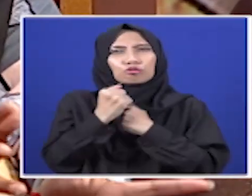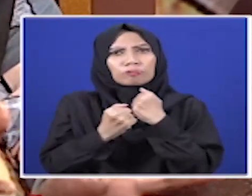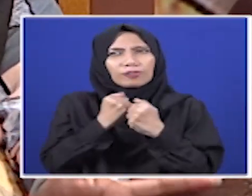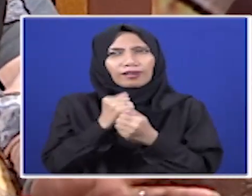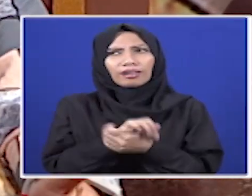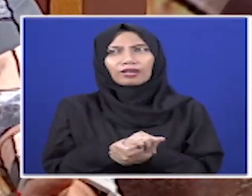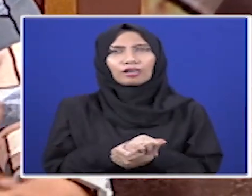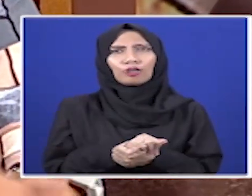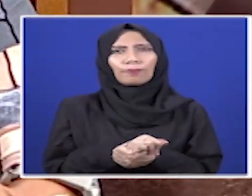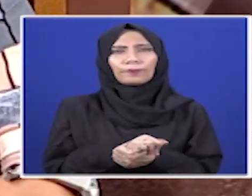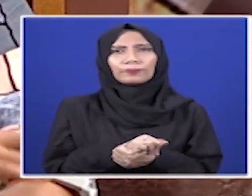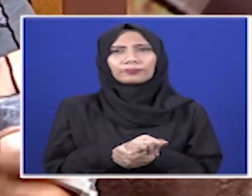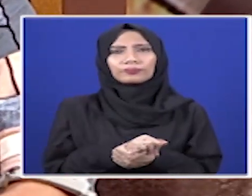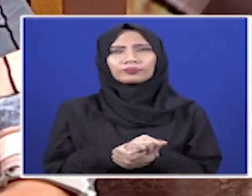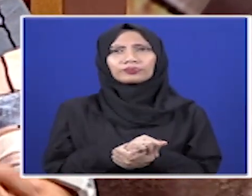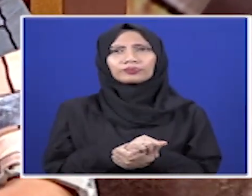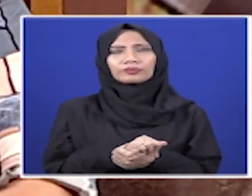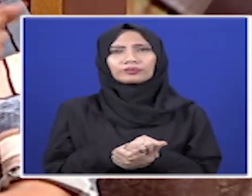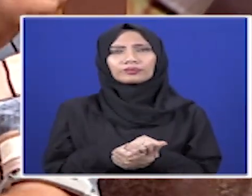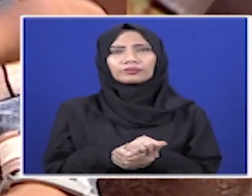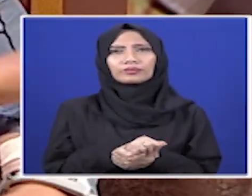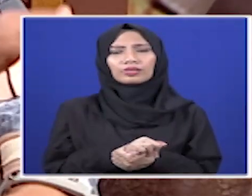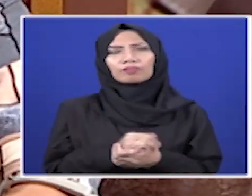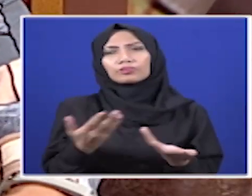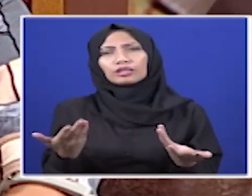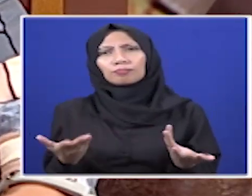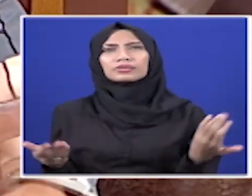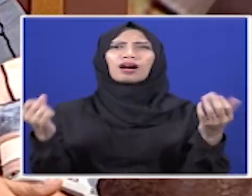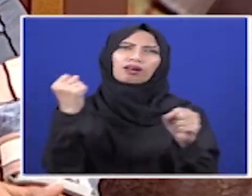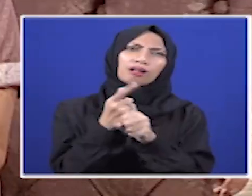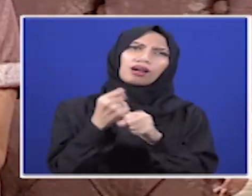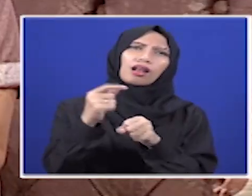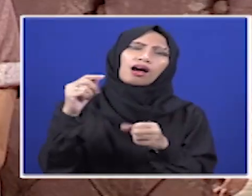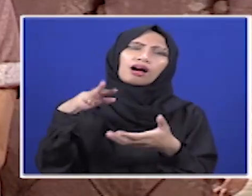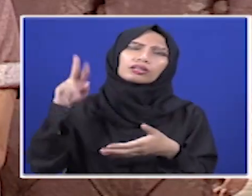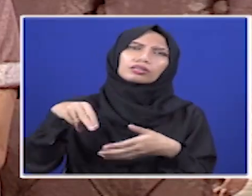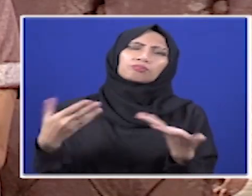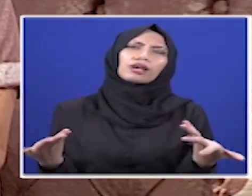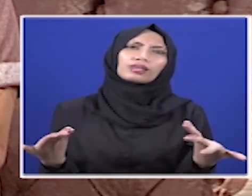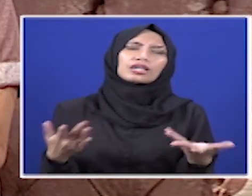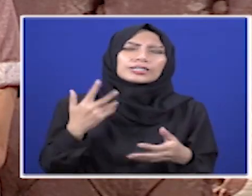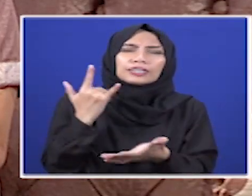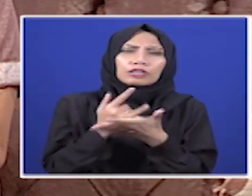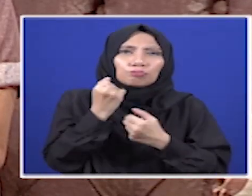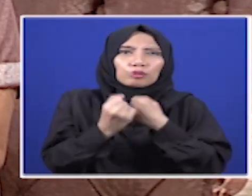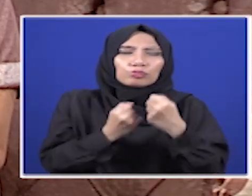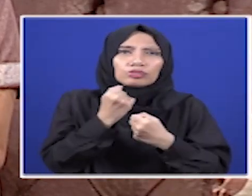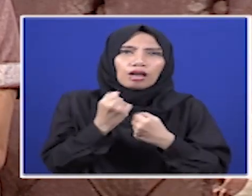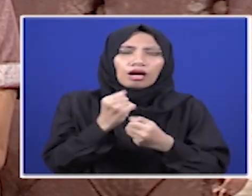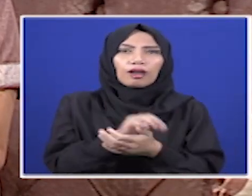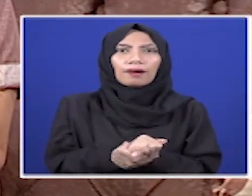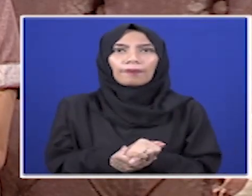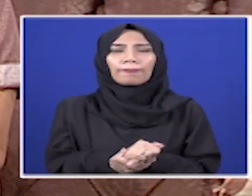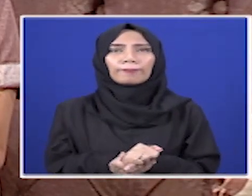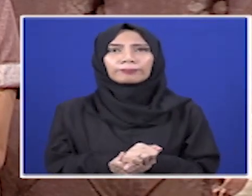nggak mau bangkrut awalnya Mas saya udah ini itu ini itu tapi yang mau gimana ya mungkin